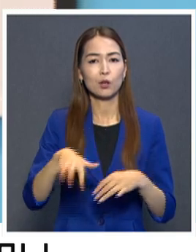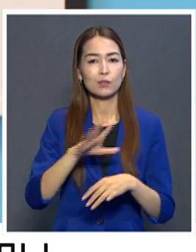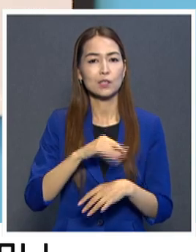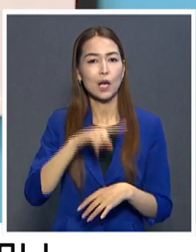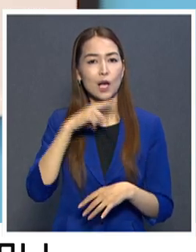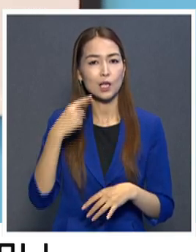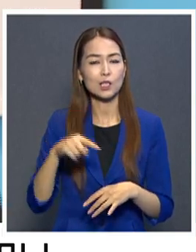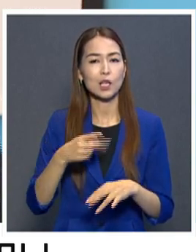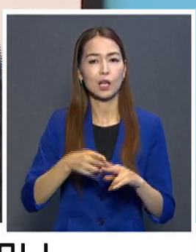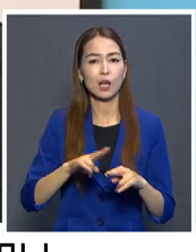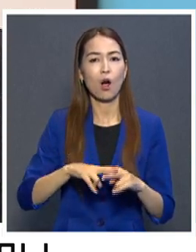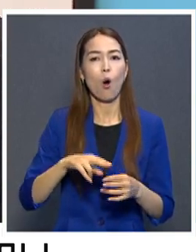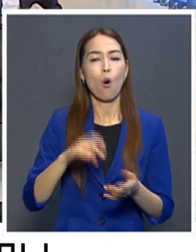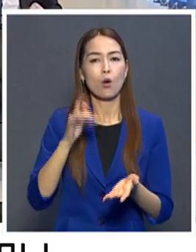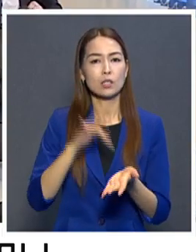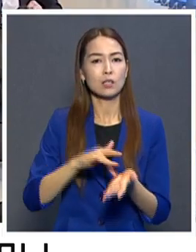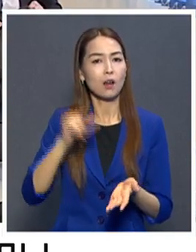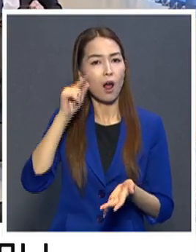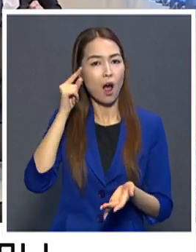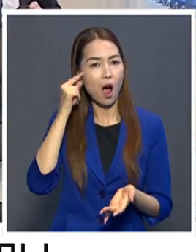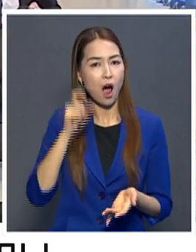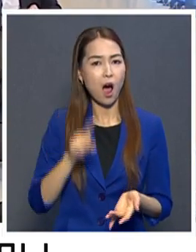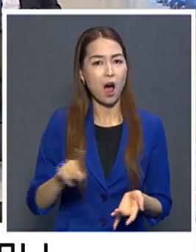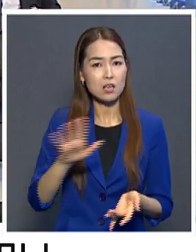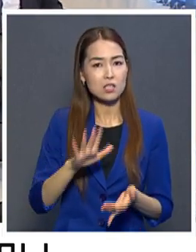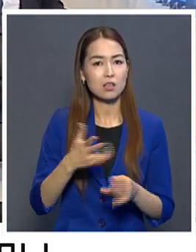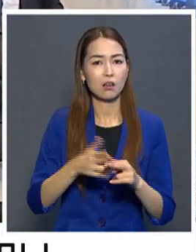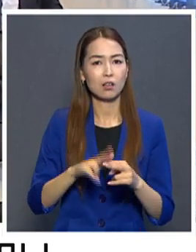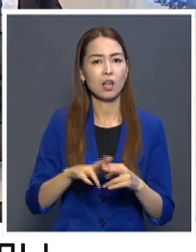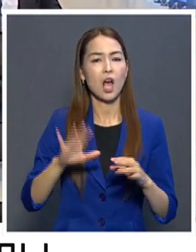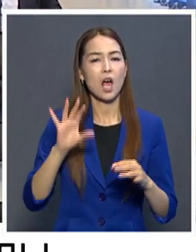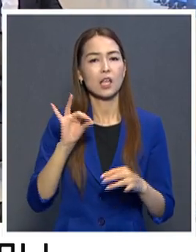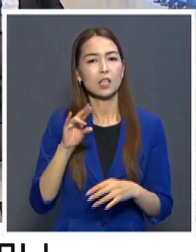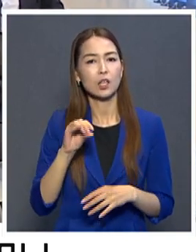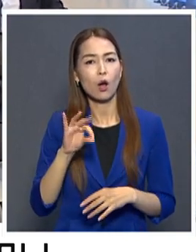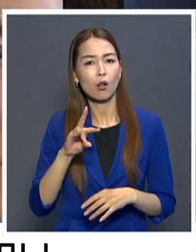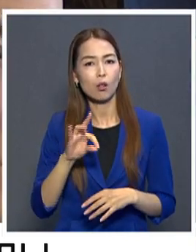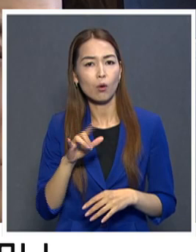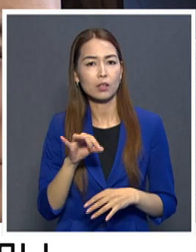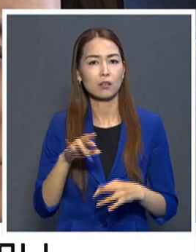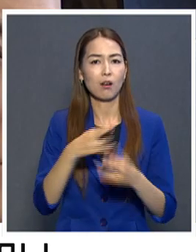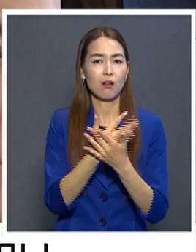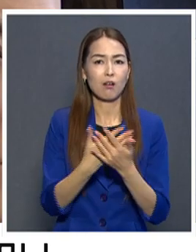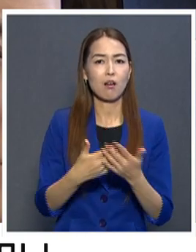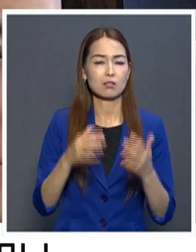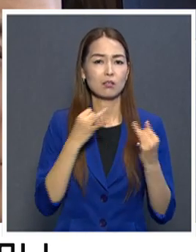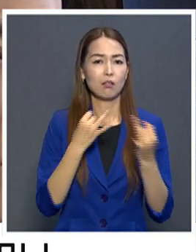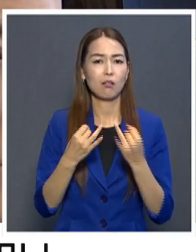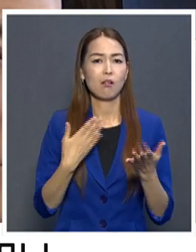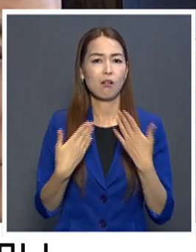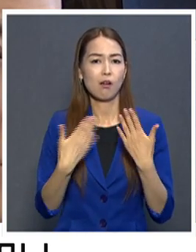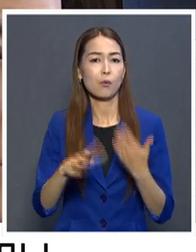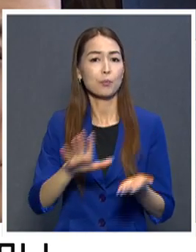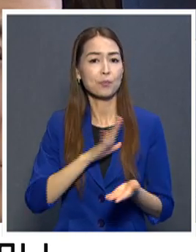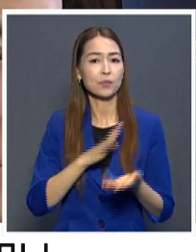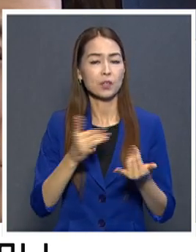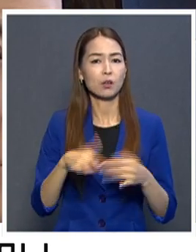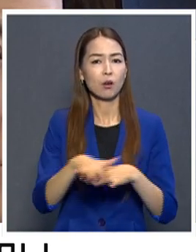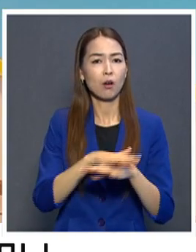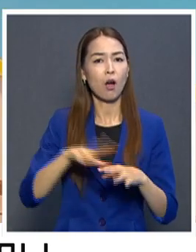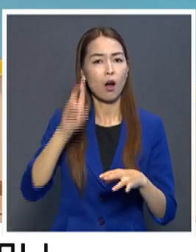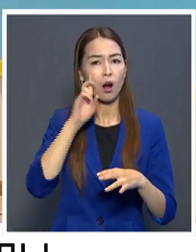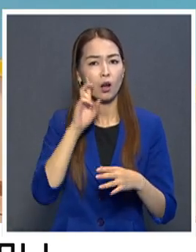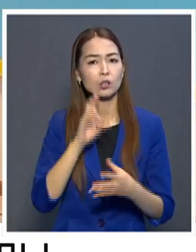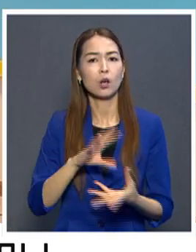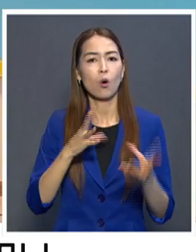Азия елдеріндегі экстремистік идеология мәселесі кеңінен талқыланды. Атап айтсақ, алдағы 3 күн бойы халықаралық қатынастар мен